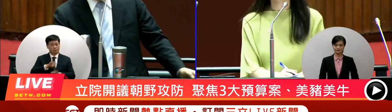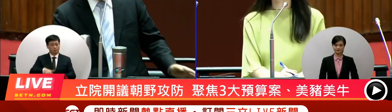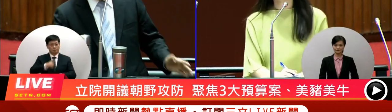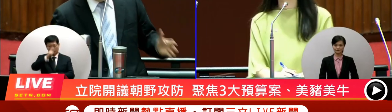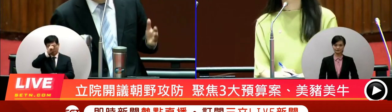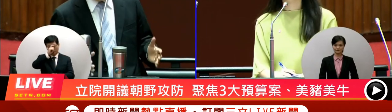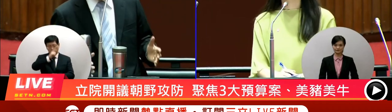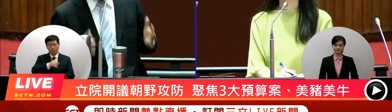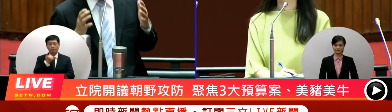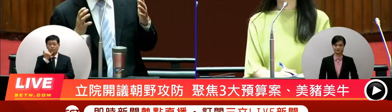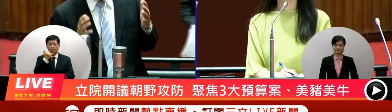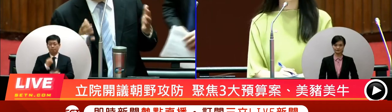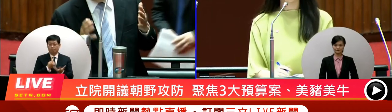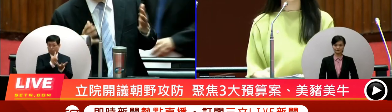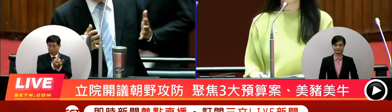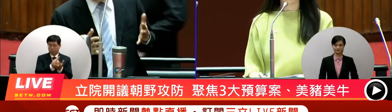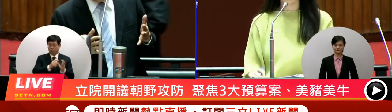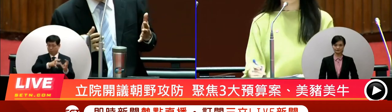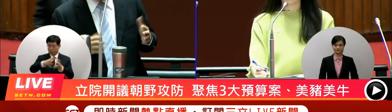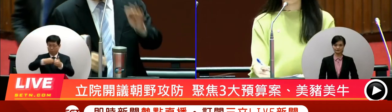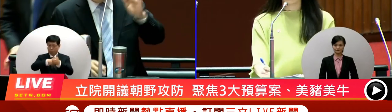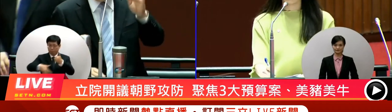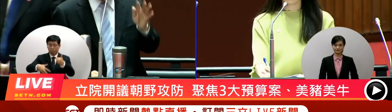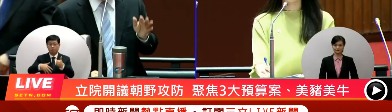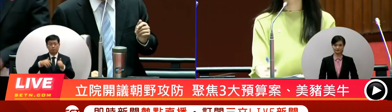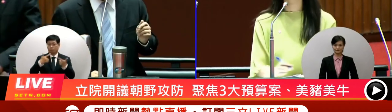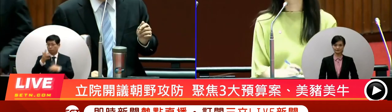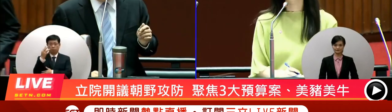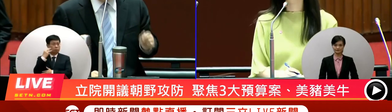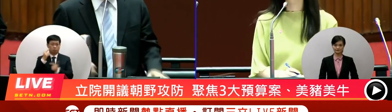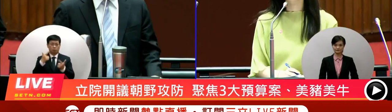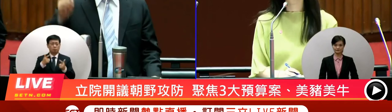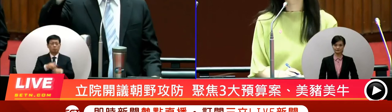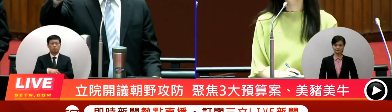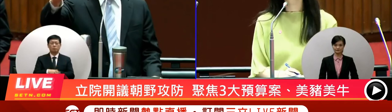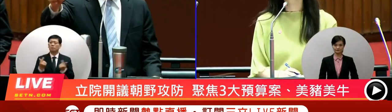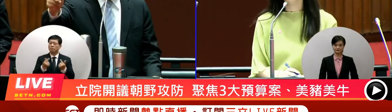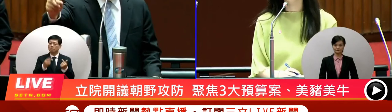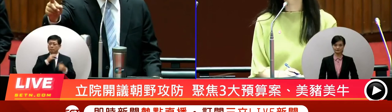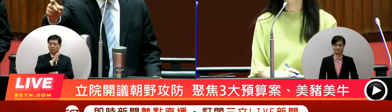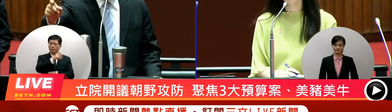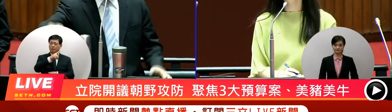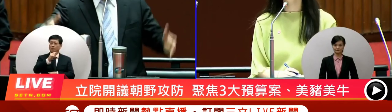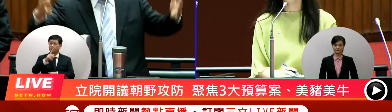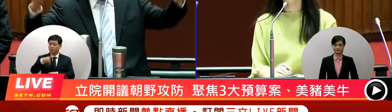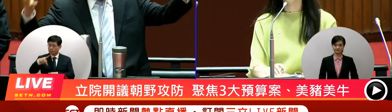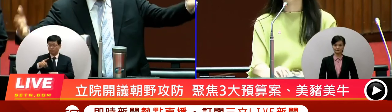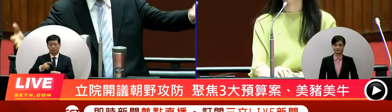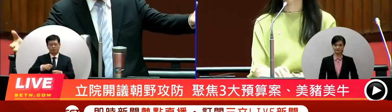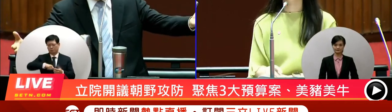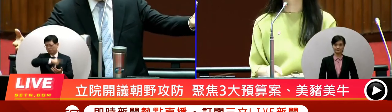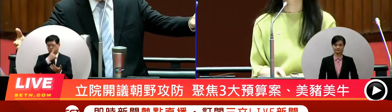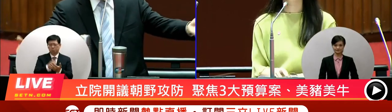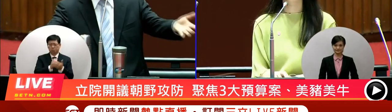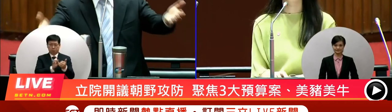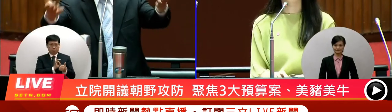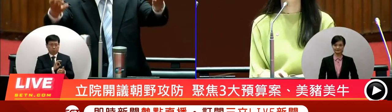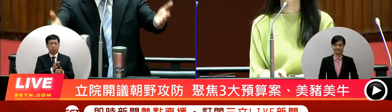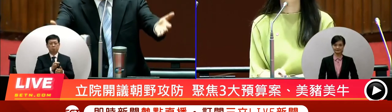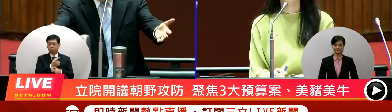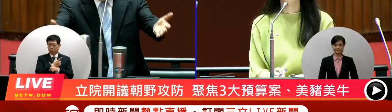望能够参与国际组织，不是政治的组织哦，比如 CPTPP， 所有的会员国